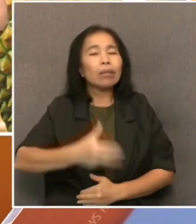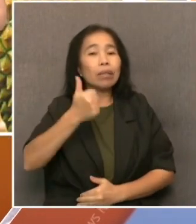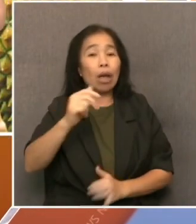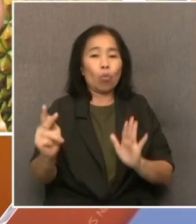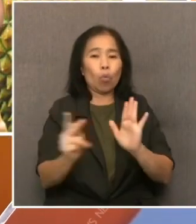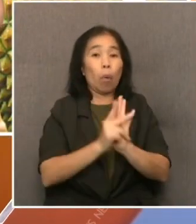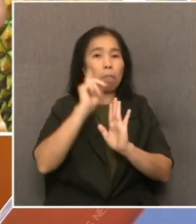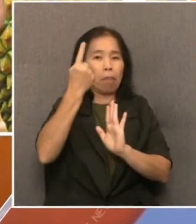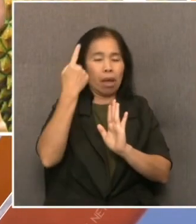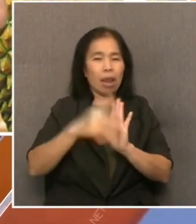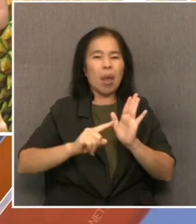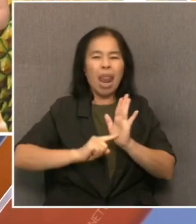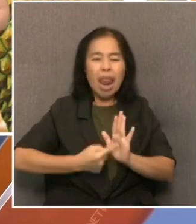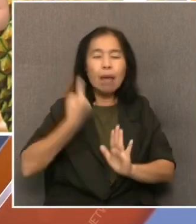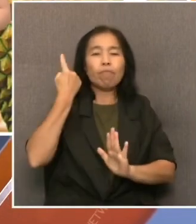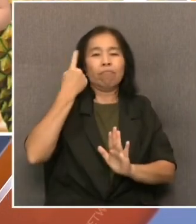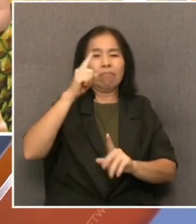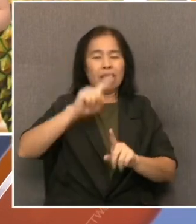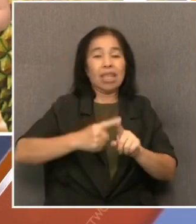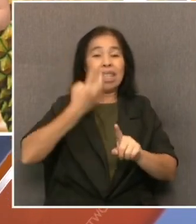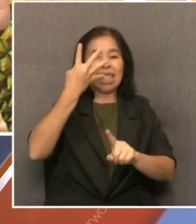มีผลบังคับใช้เมษายนปีหน้านี้แล้วค่ะครับ